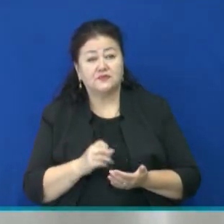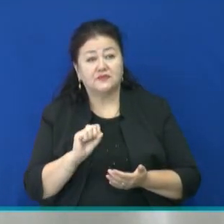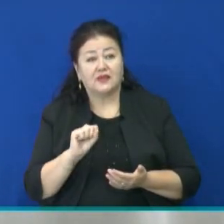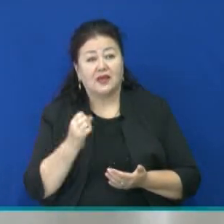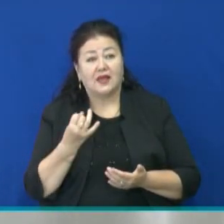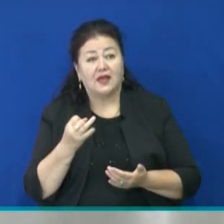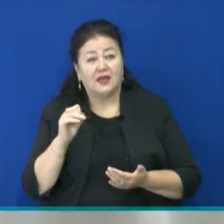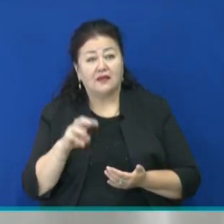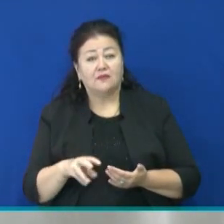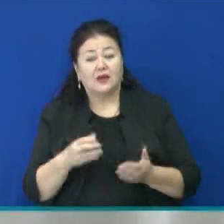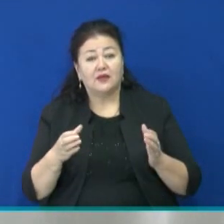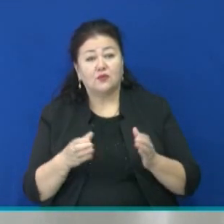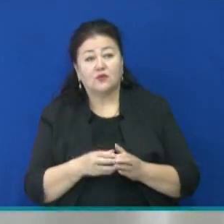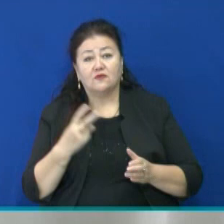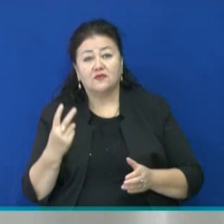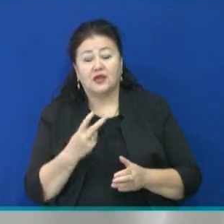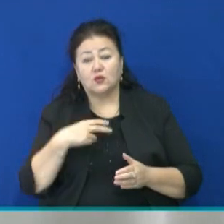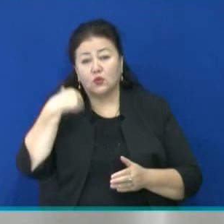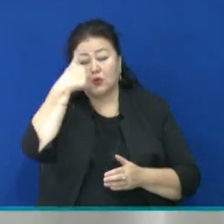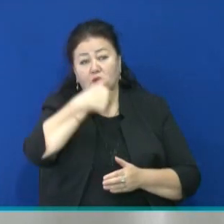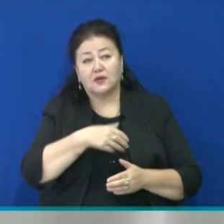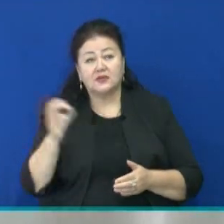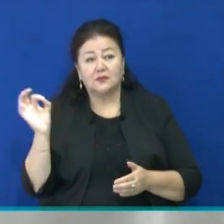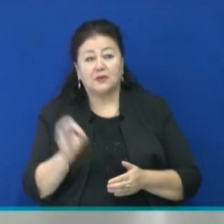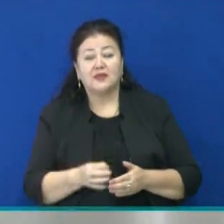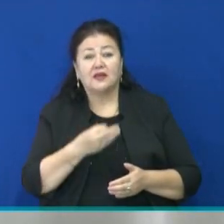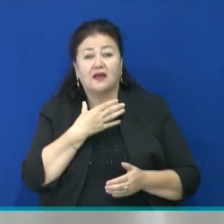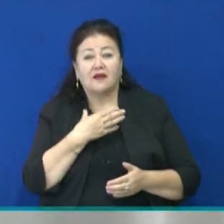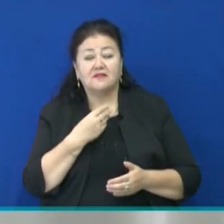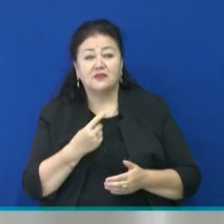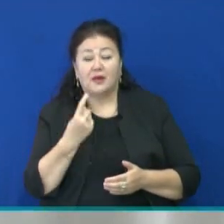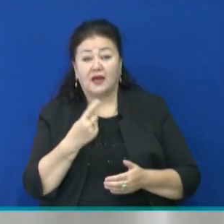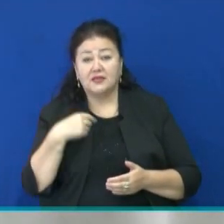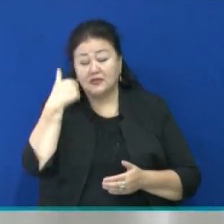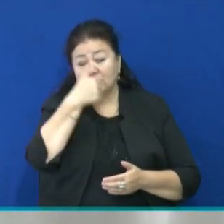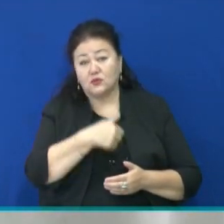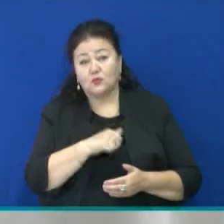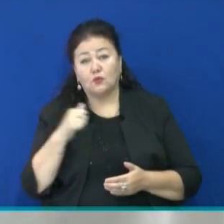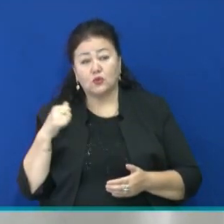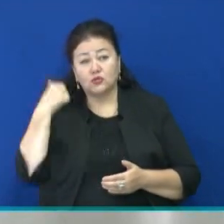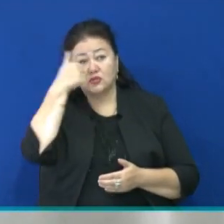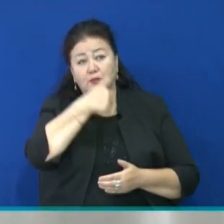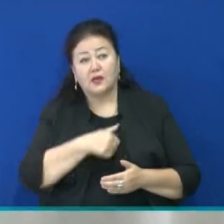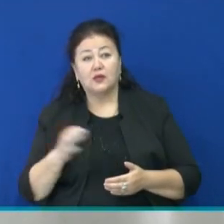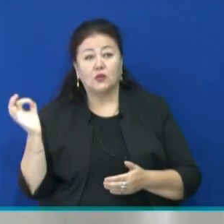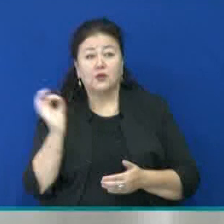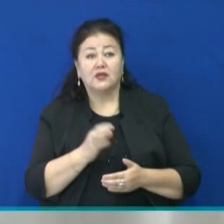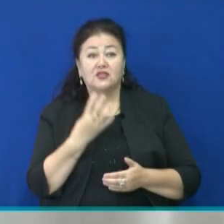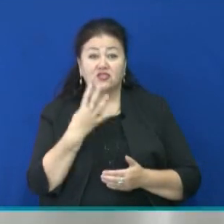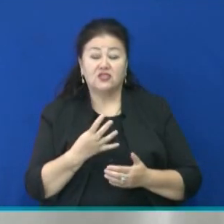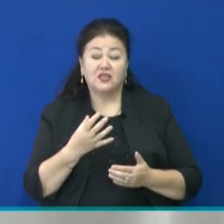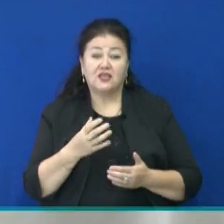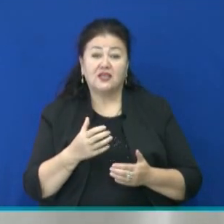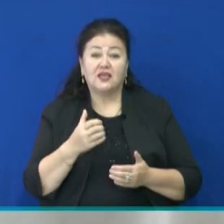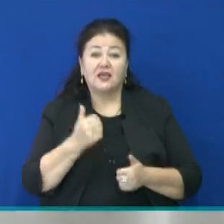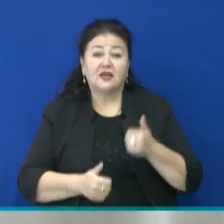Я работаю в компании «Айон Групп» уже 2 год. С момента, как мы приехали в Семей, уже прошел год. В прошлом году мы приезжали в октябре, выиграли 4 тендера.